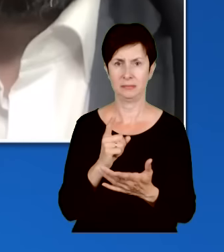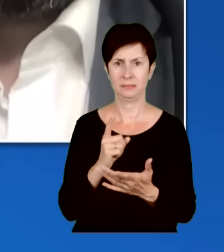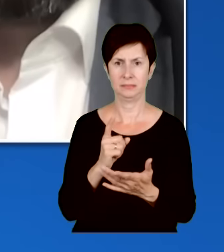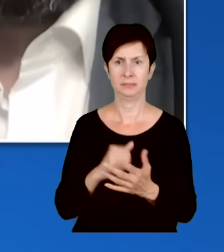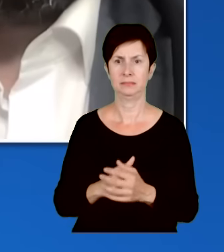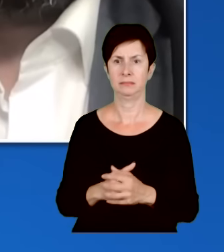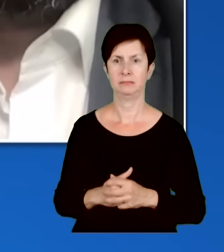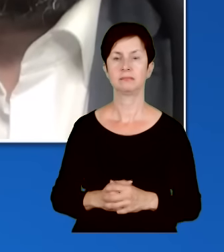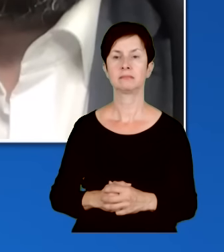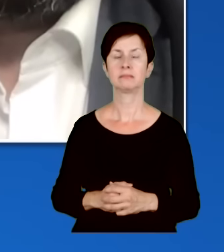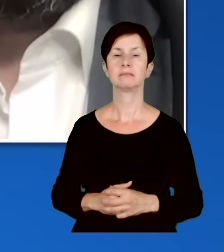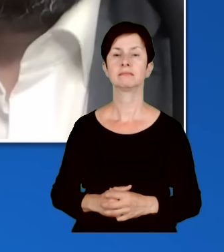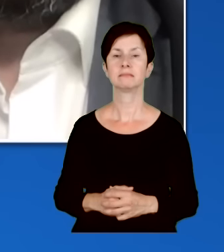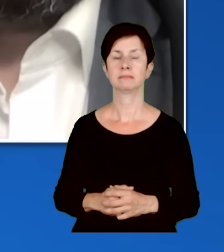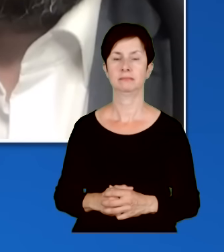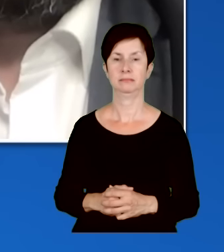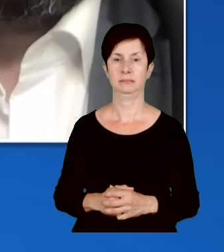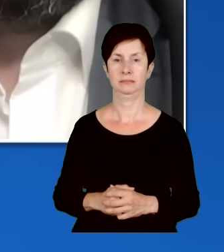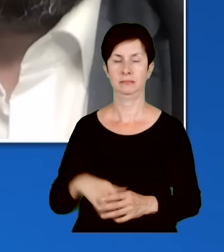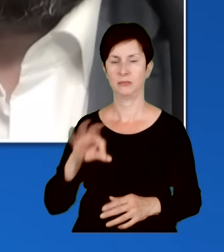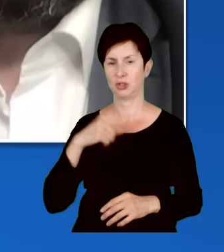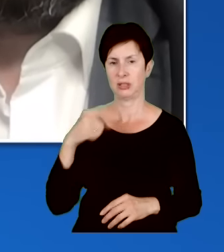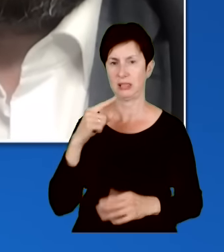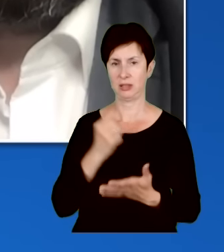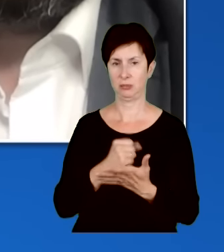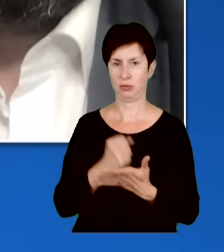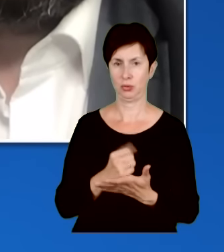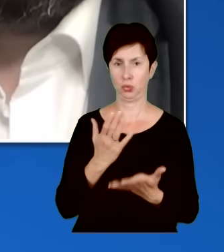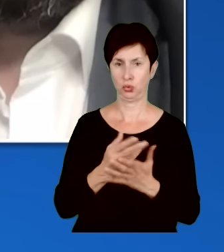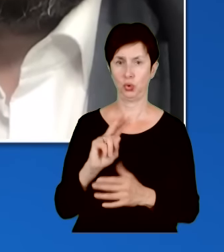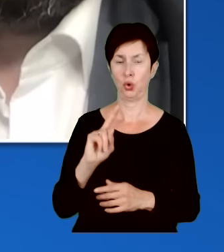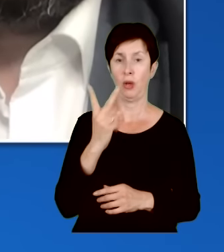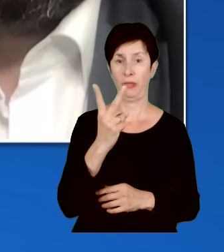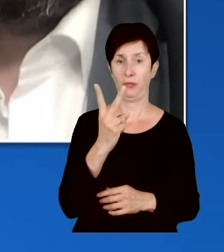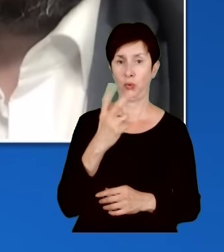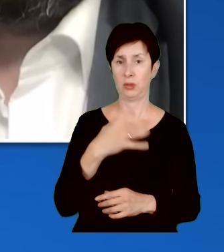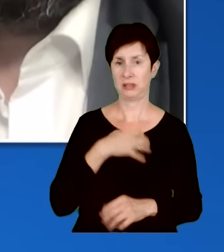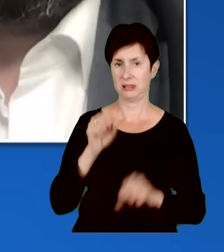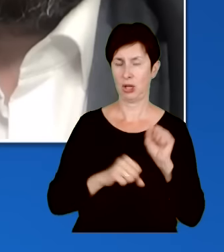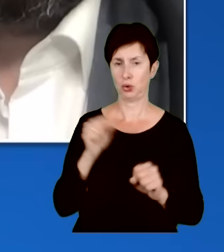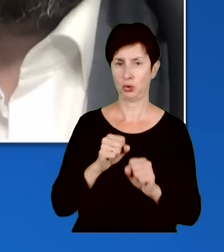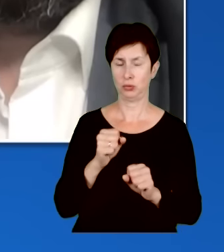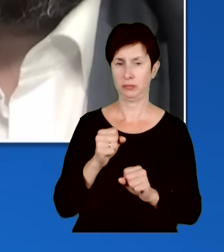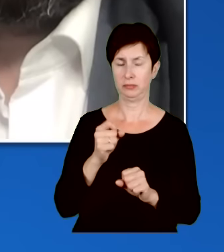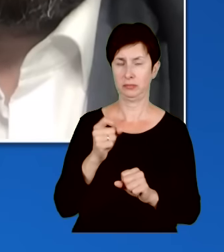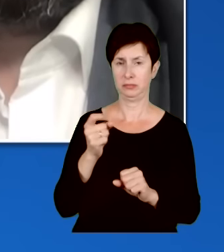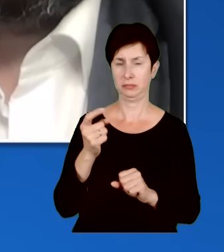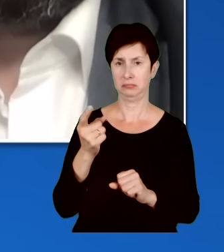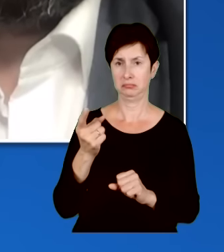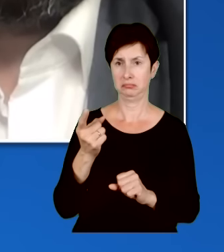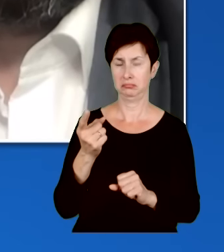zgodnym mamy jeszcze jedną sprawę bo Zgłaszają się już się dwóch sędziów zgłosiło znanych